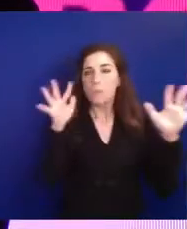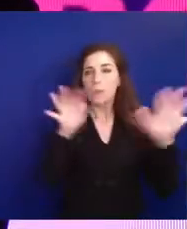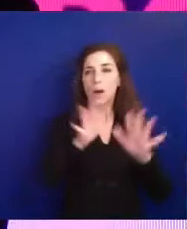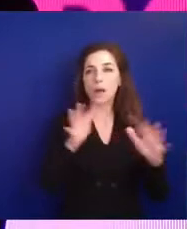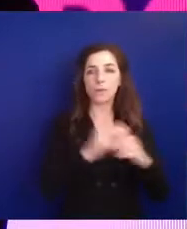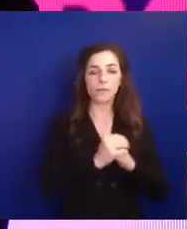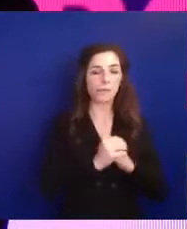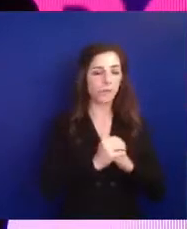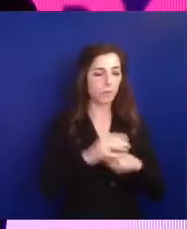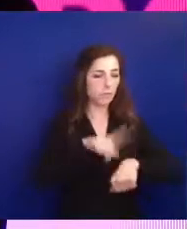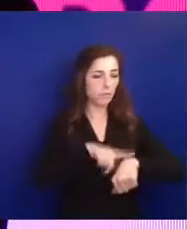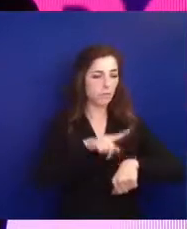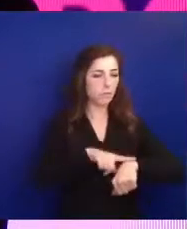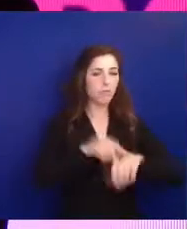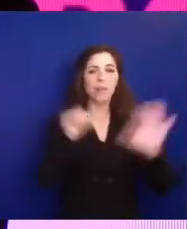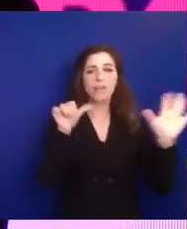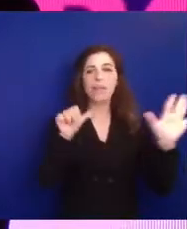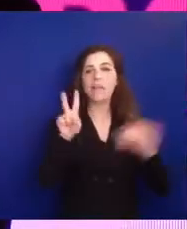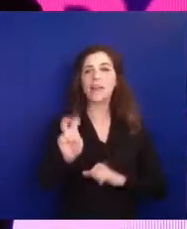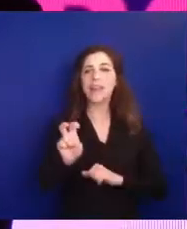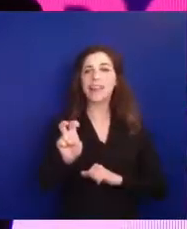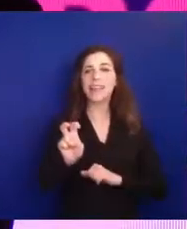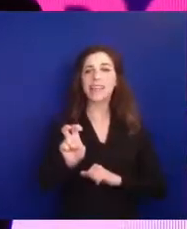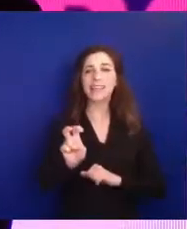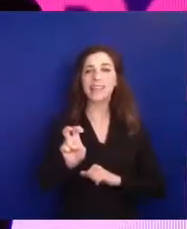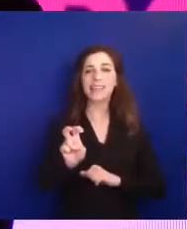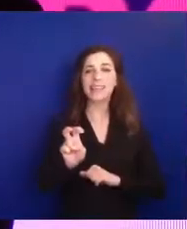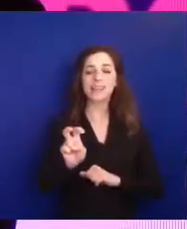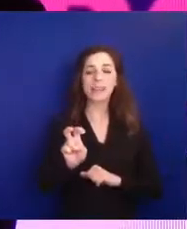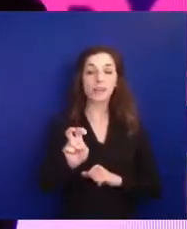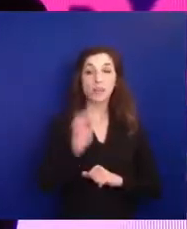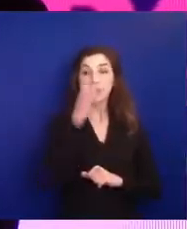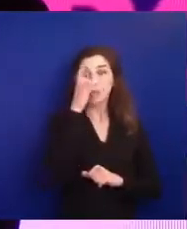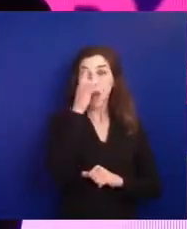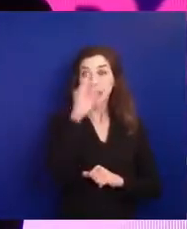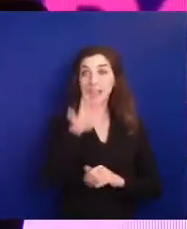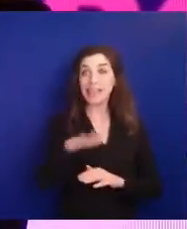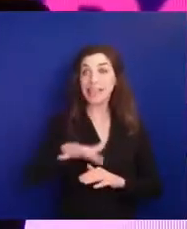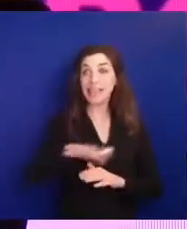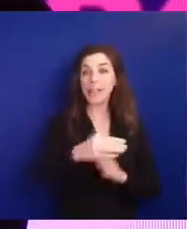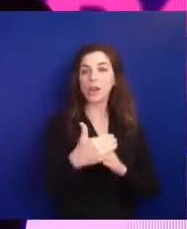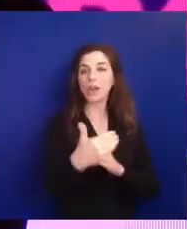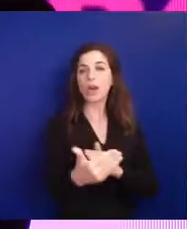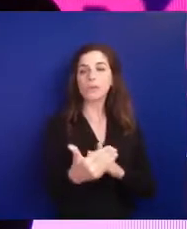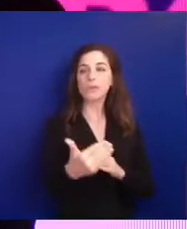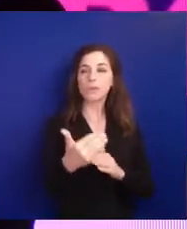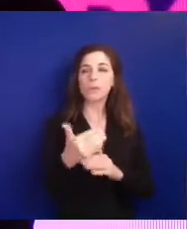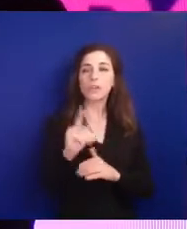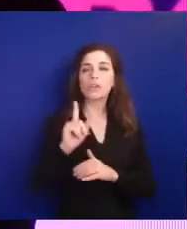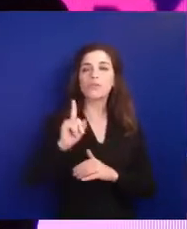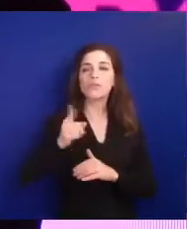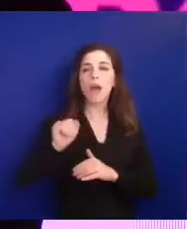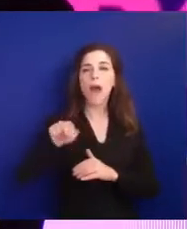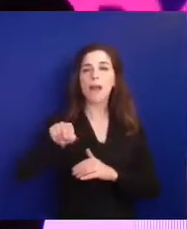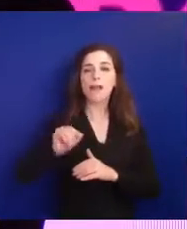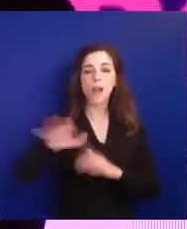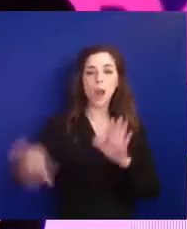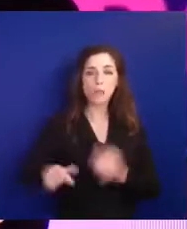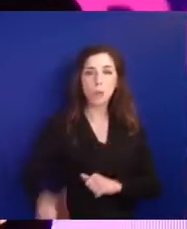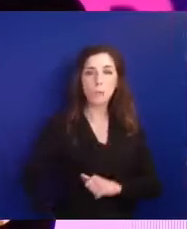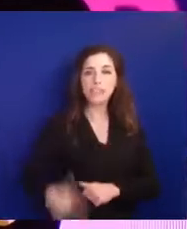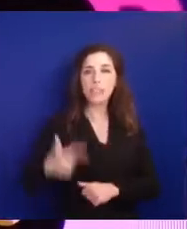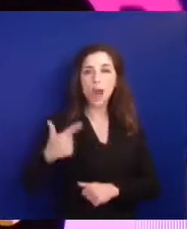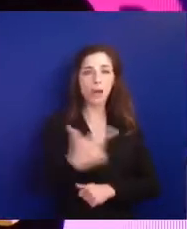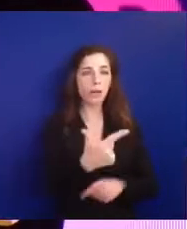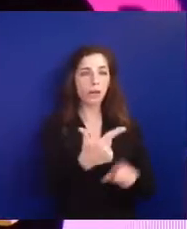erano le 18 e 20 e ci provavamo nel giardino gianni tirò fuori una pistola lui angelo cominciarono a dire che erano